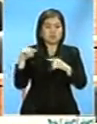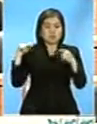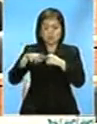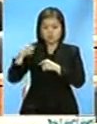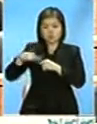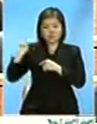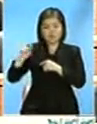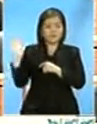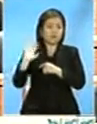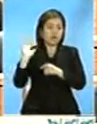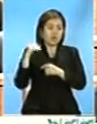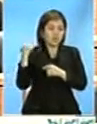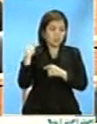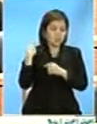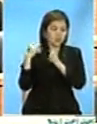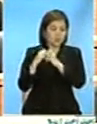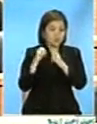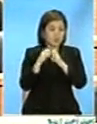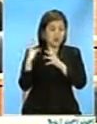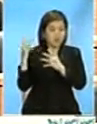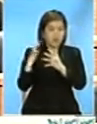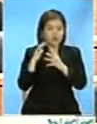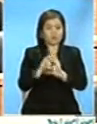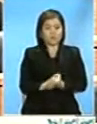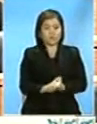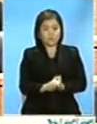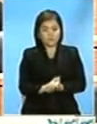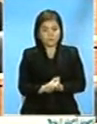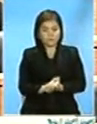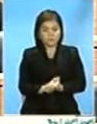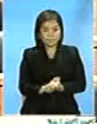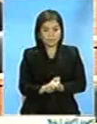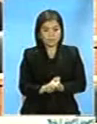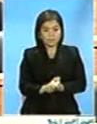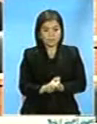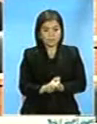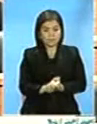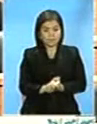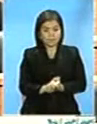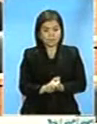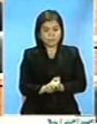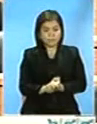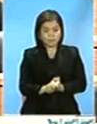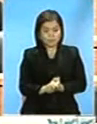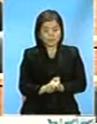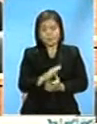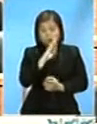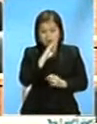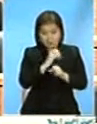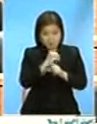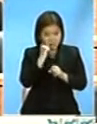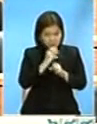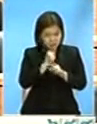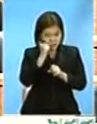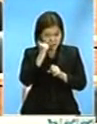าเพิงตัวเลยครับแล้วทำให้ไม่มีที่ที่จะพึ่งพิงจุดนี้ผมอยากจะขอนิดนึงครับว่าถ้าทำได้นะครับไม่อยาก